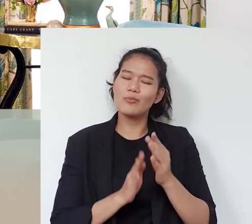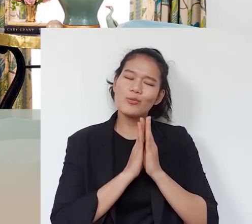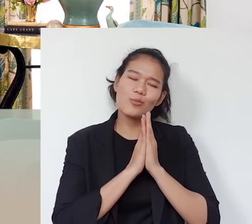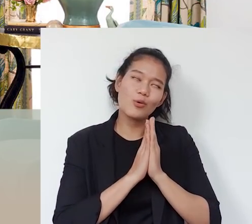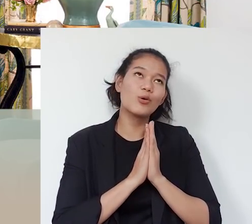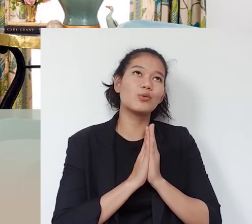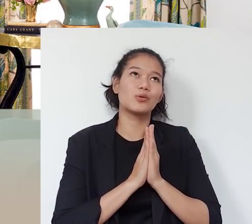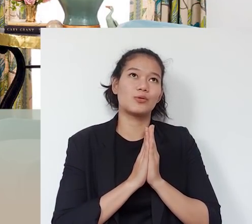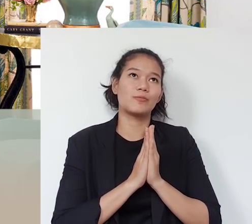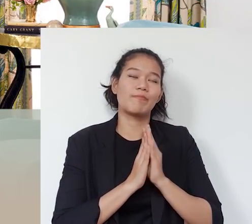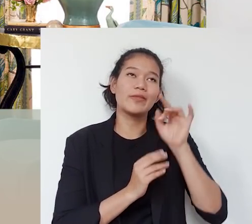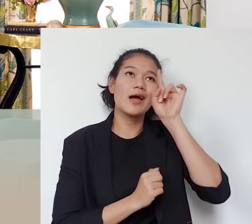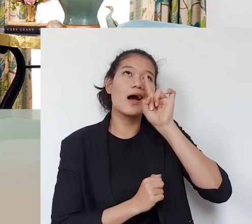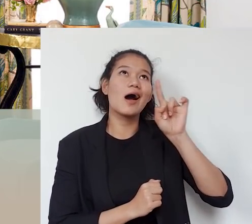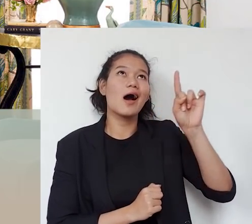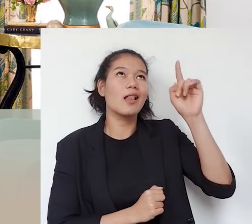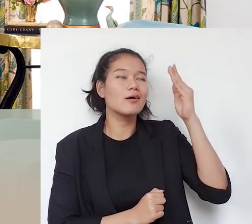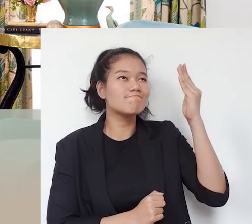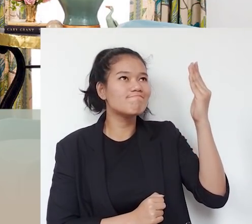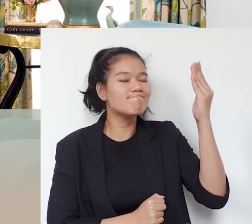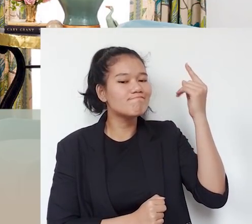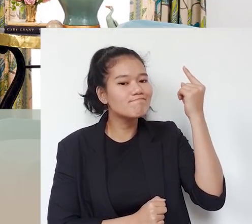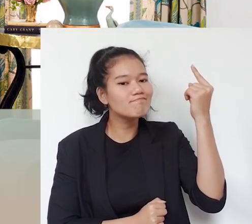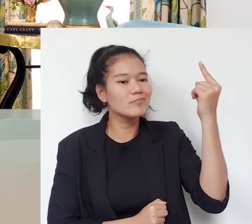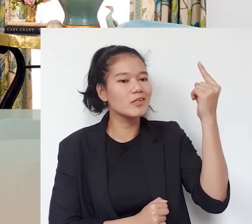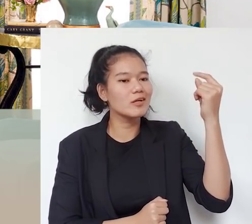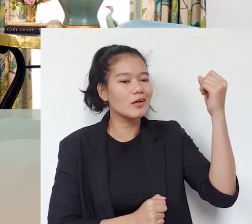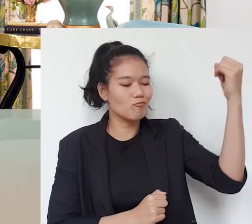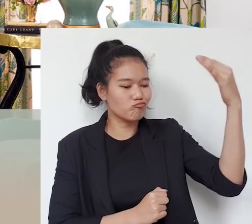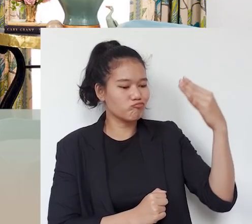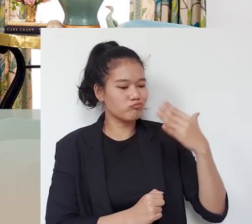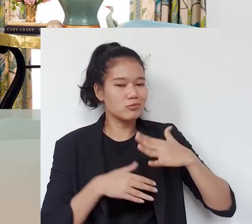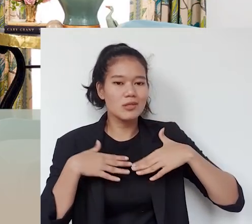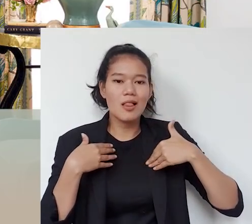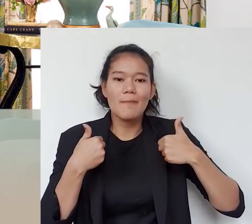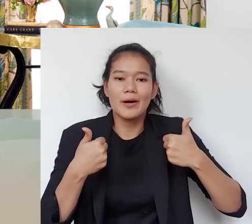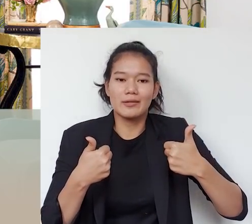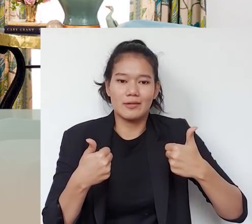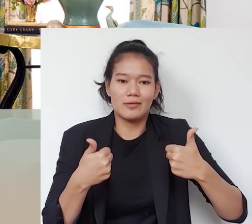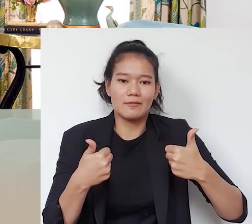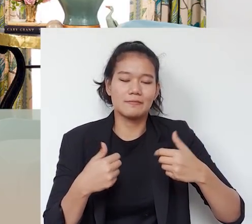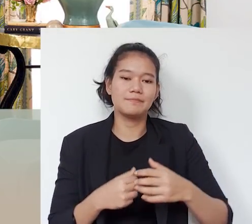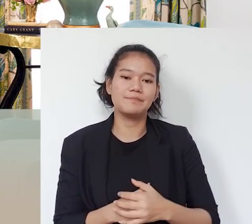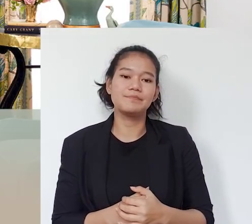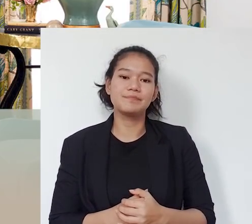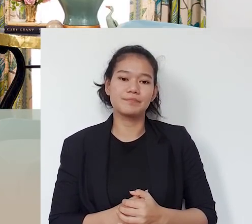kami memohon Allah sendiri yang menyelamatkan kami.